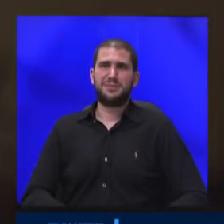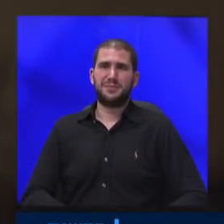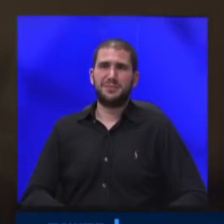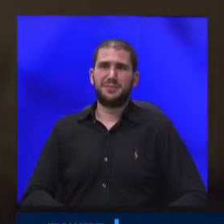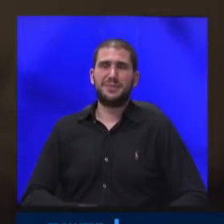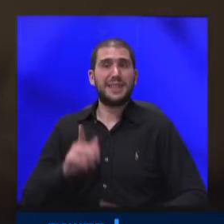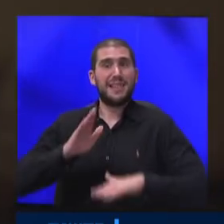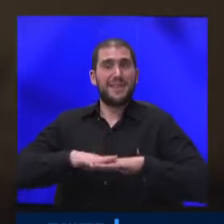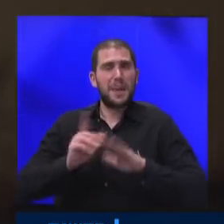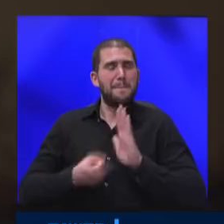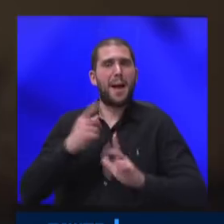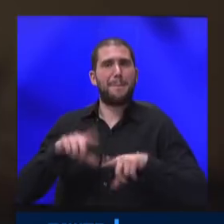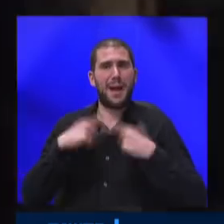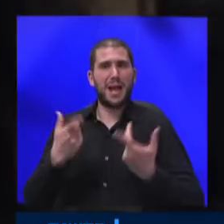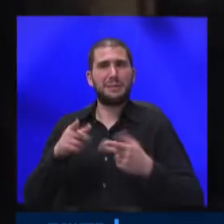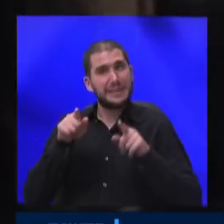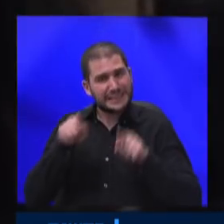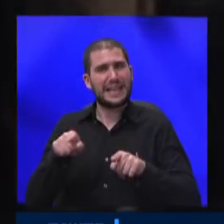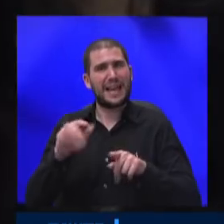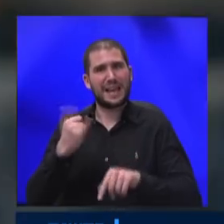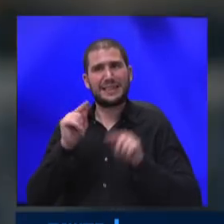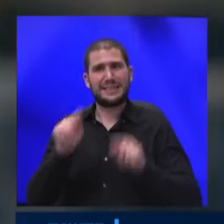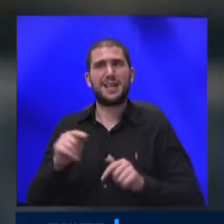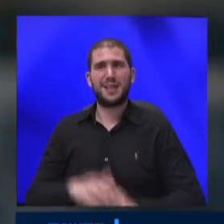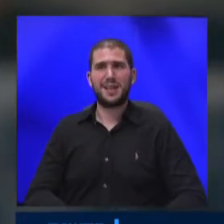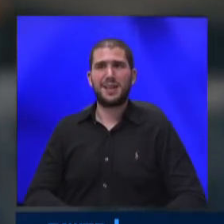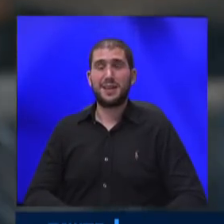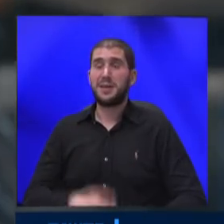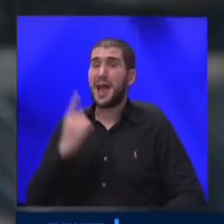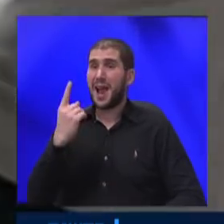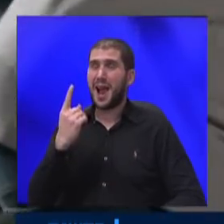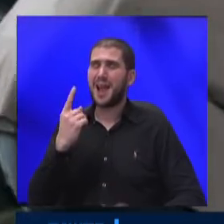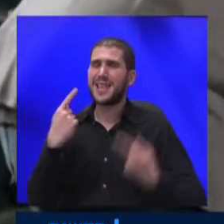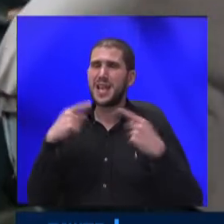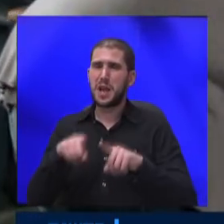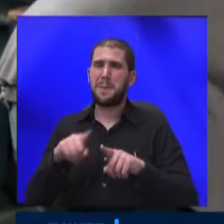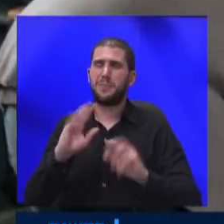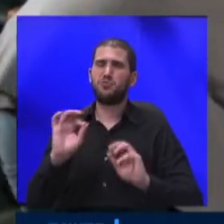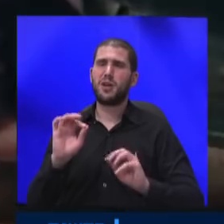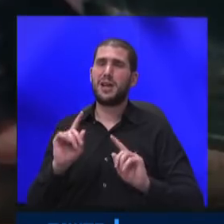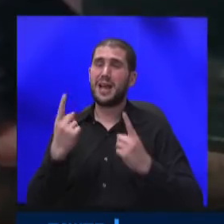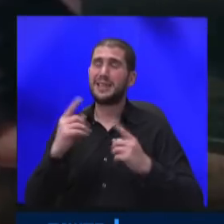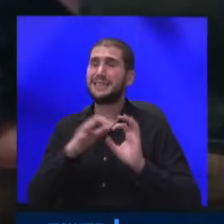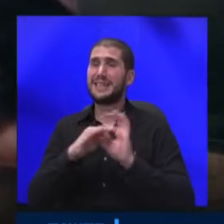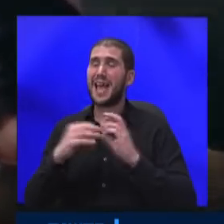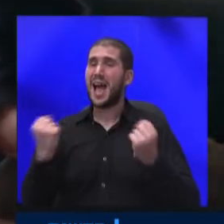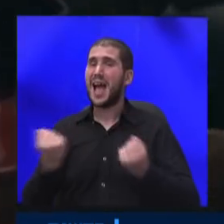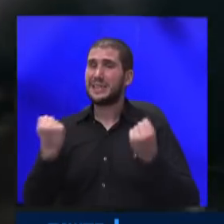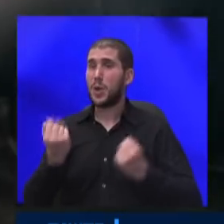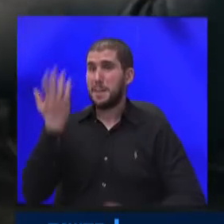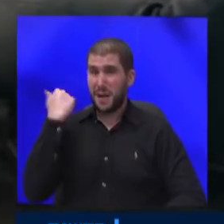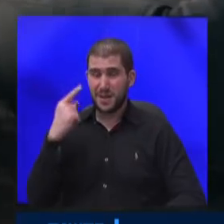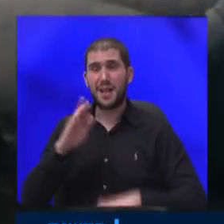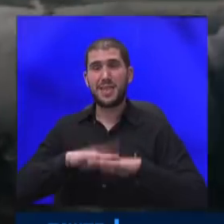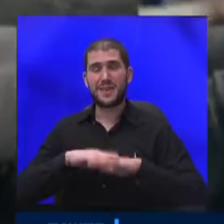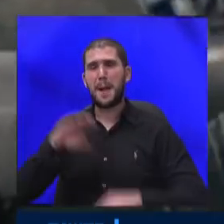זה תפקיד של פעם בחיים, זה זה. זה פשוט זה. ובאחד היקומים המקבילים שבהם התקיימה הסדרה חזרות בעבר, לתפקיד